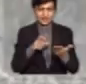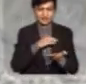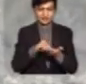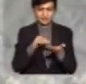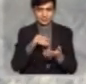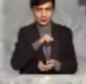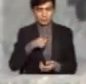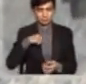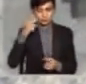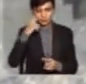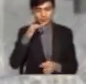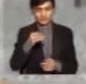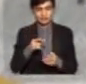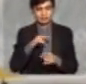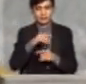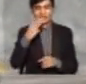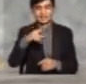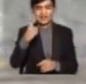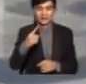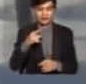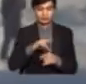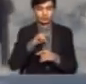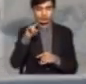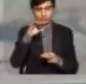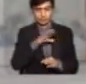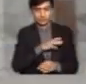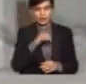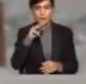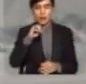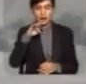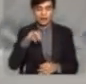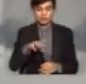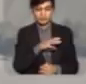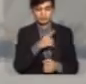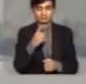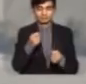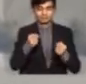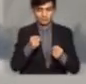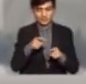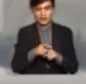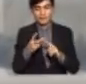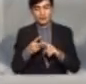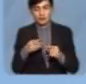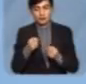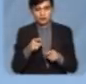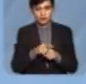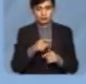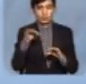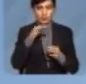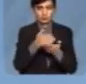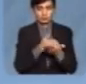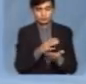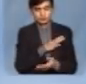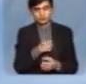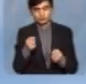полет на миг 31 был учебно-тренировочным летчики говорят что марат иди геев действовал согласно инструкции при неполадках летчик